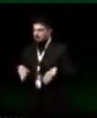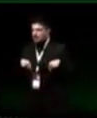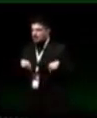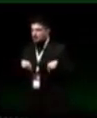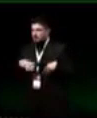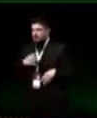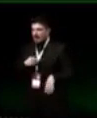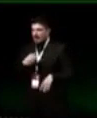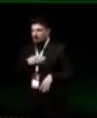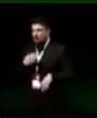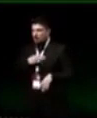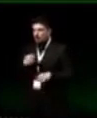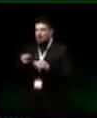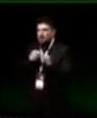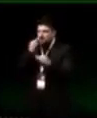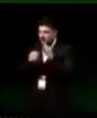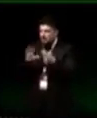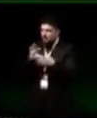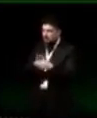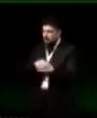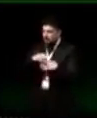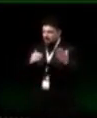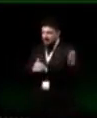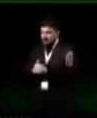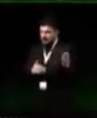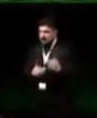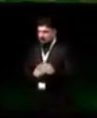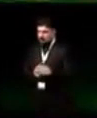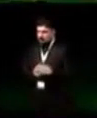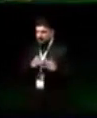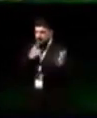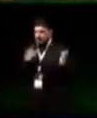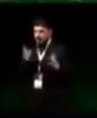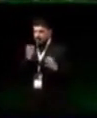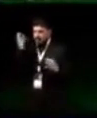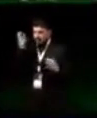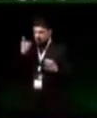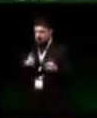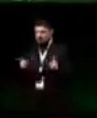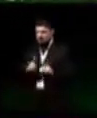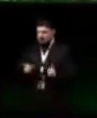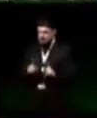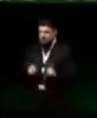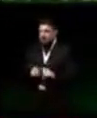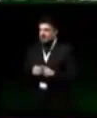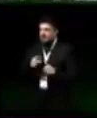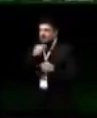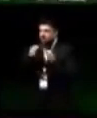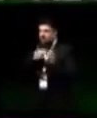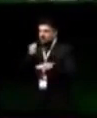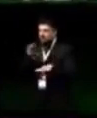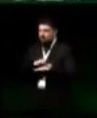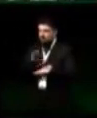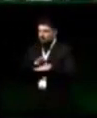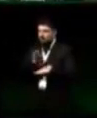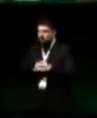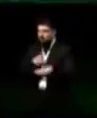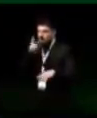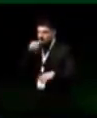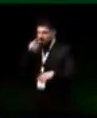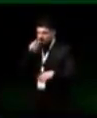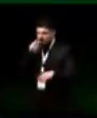che non tanti altri discorsi astratti e teorici. Significa mettere al centro la questione femminile, non lasciare